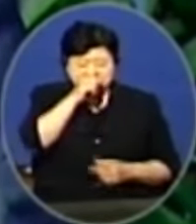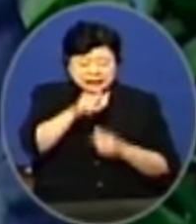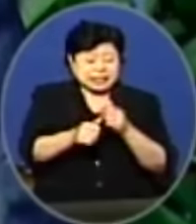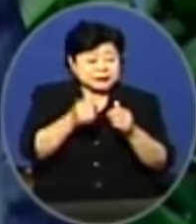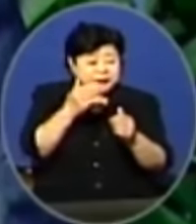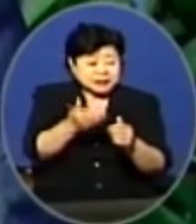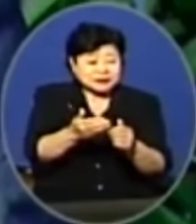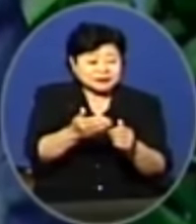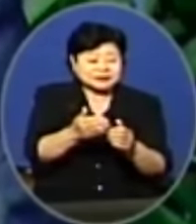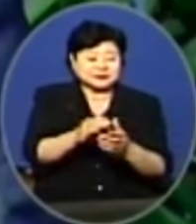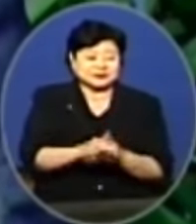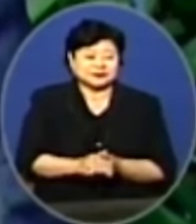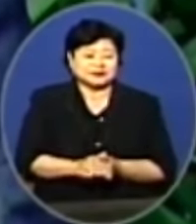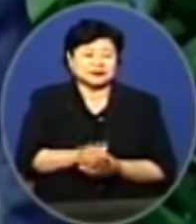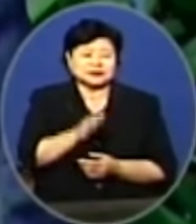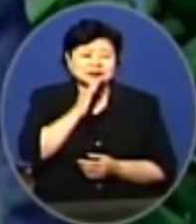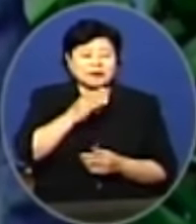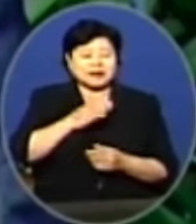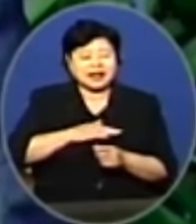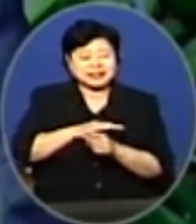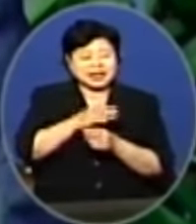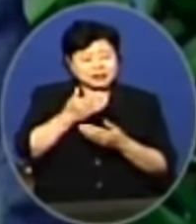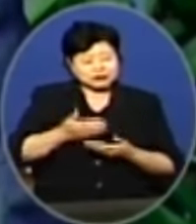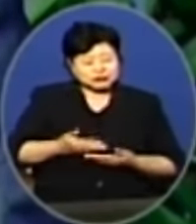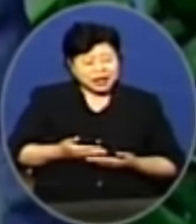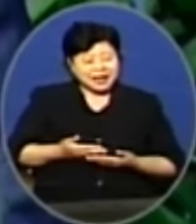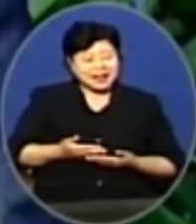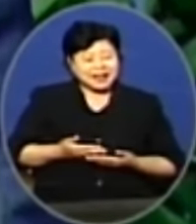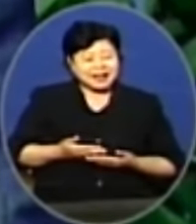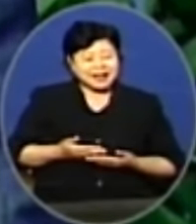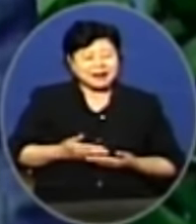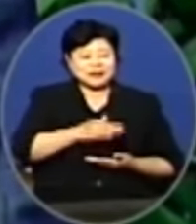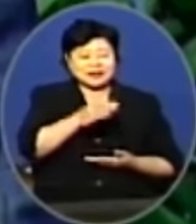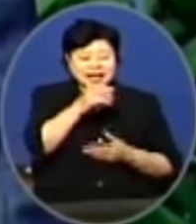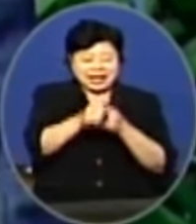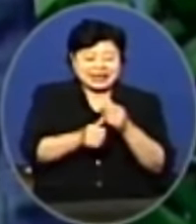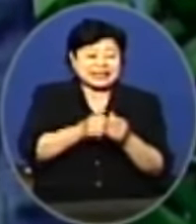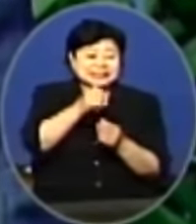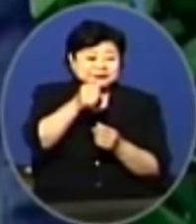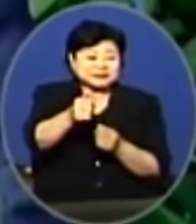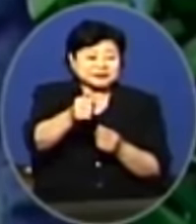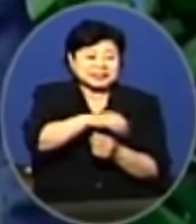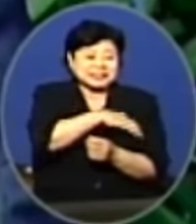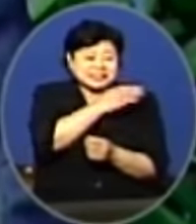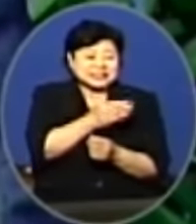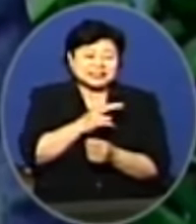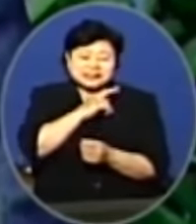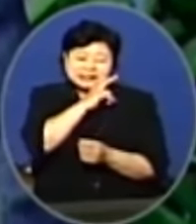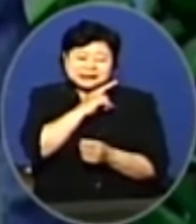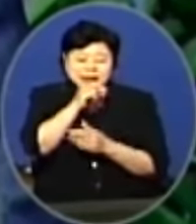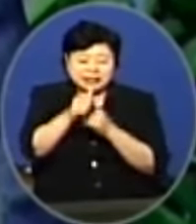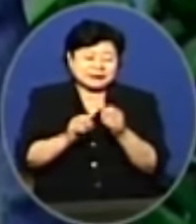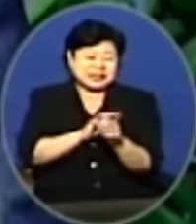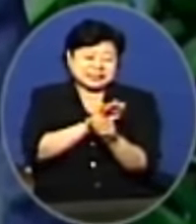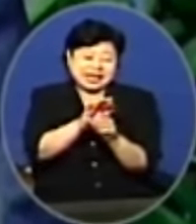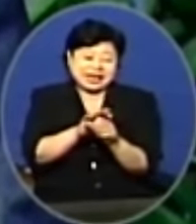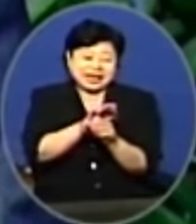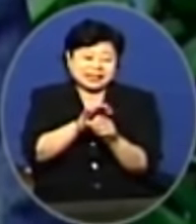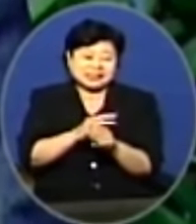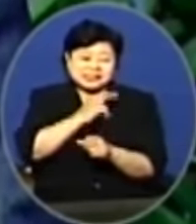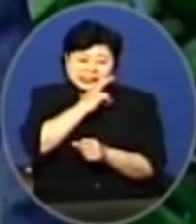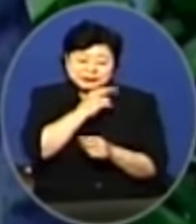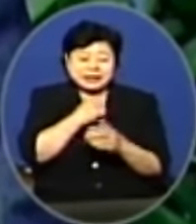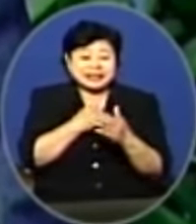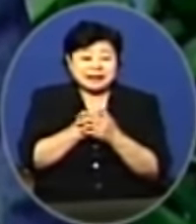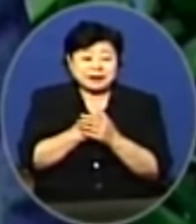하나님이 정말 나를 사랑하겠는가. 우리가 하나님의 능력을 의심하고 하나님의 사랑을